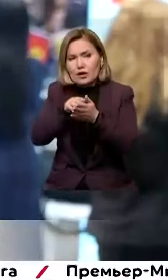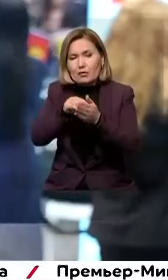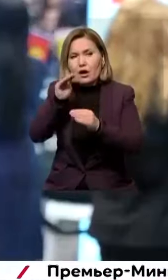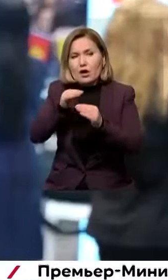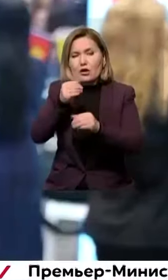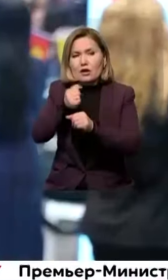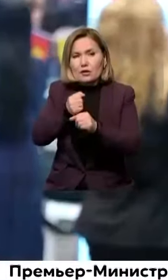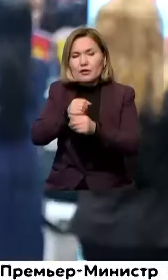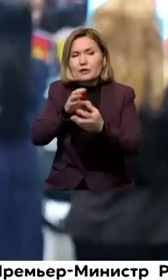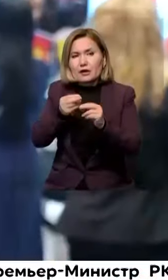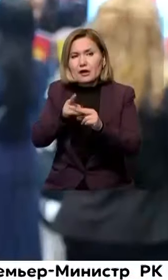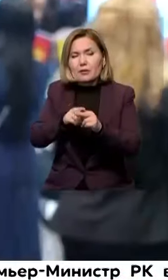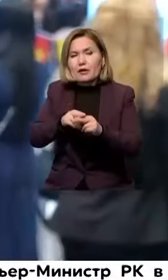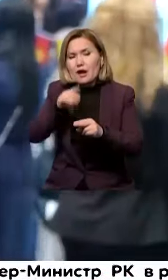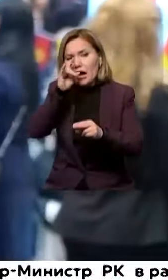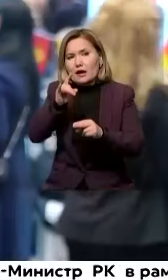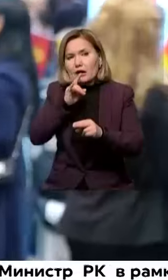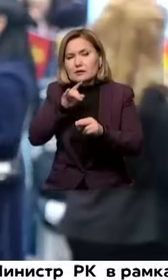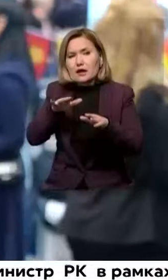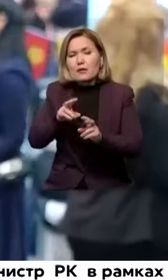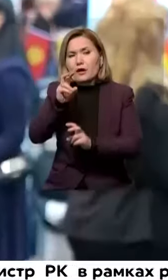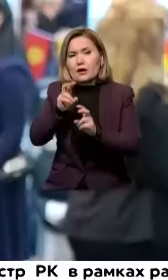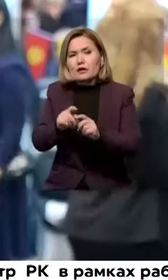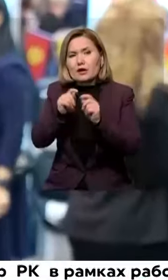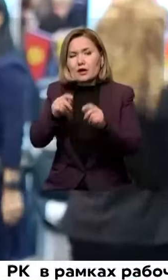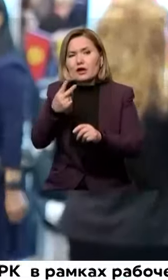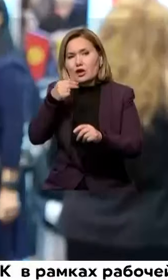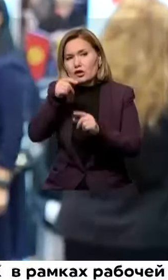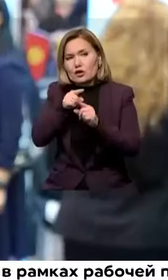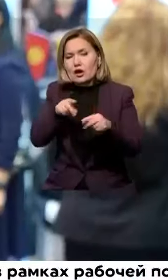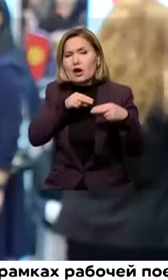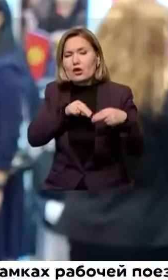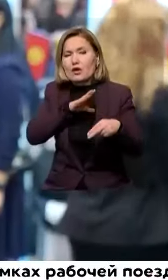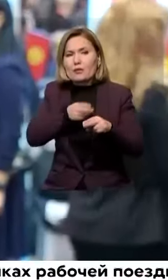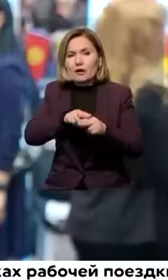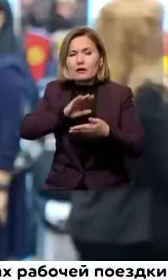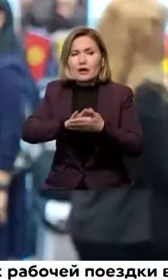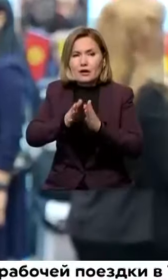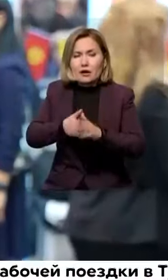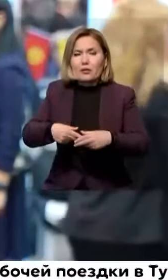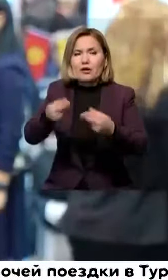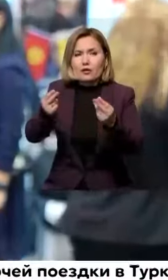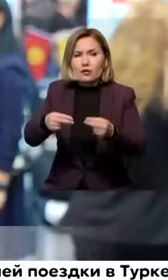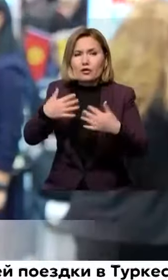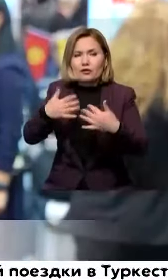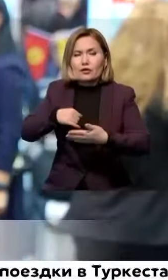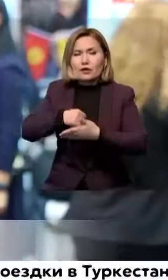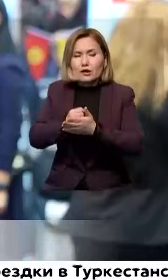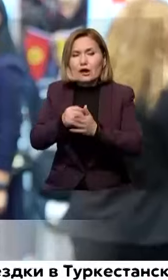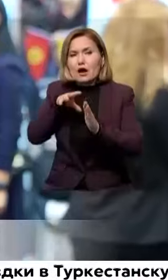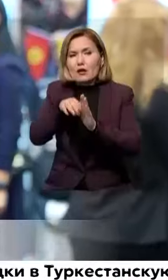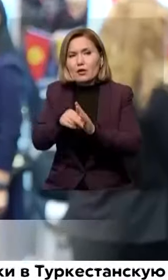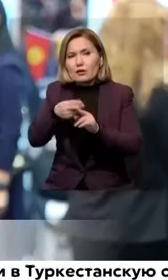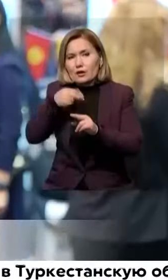Біз Сольман Мырзаның компаниясымен бірге 2 жылдан аса уақыт жұмыс істеп келеміз. Бүгін келісімнің екінші кезеңіне қол қойдық. Оған